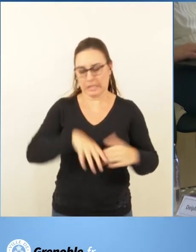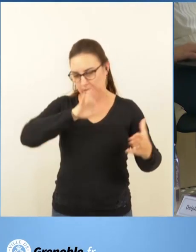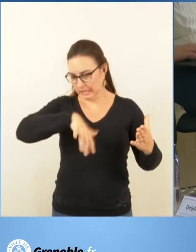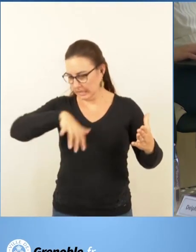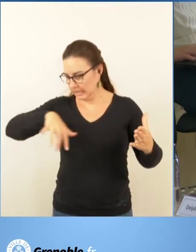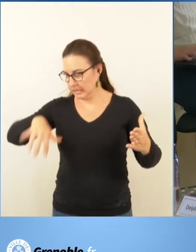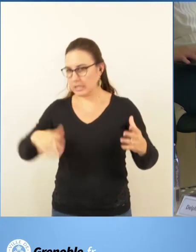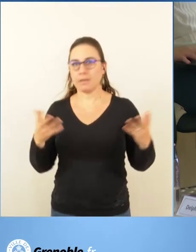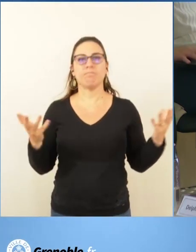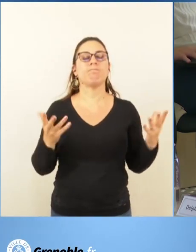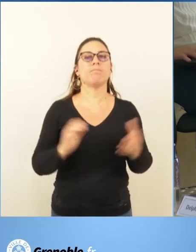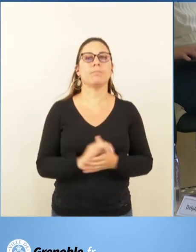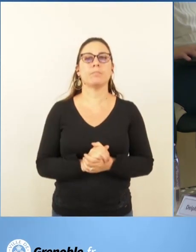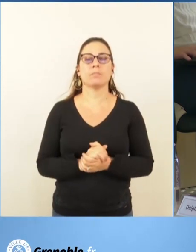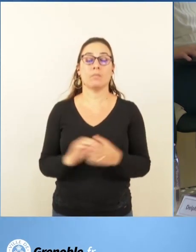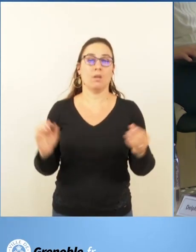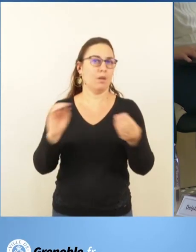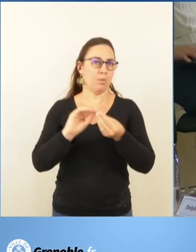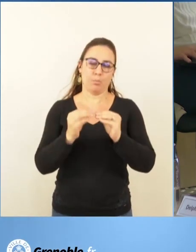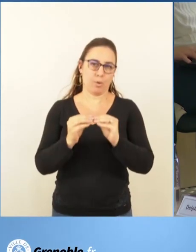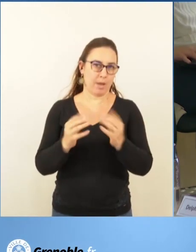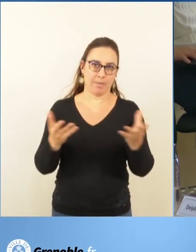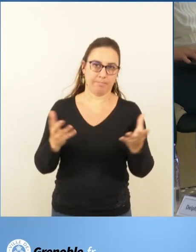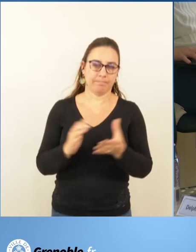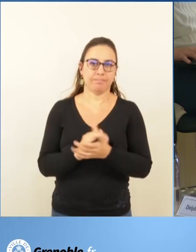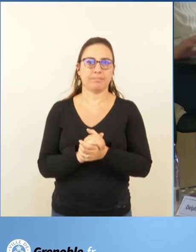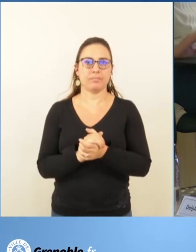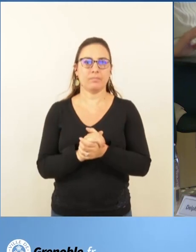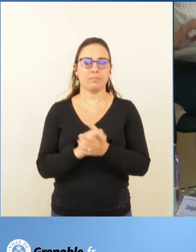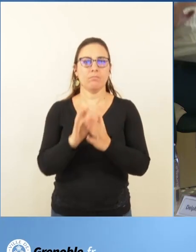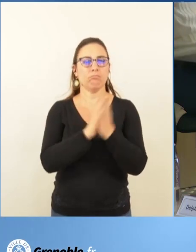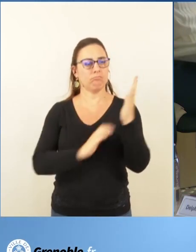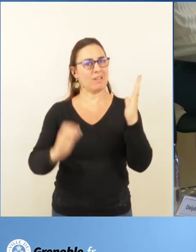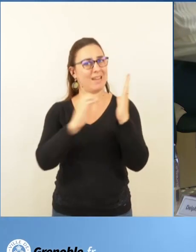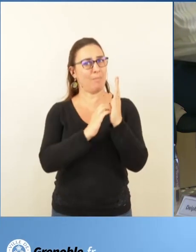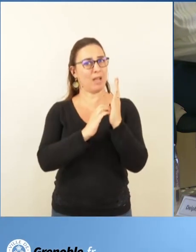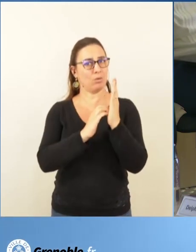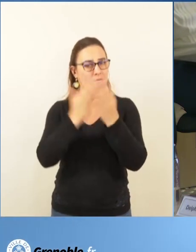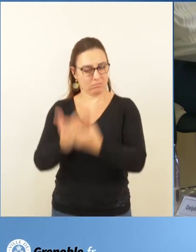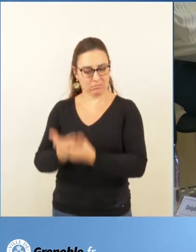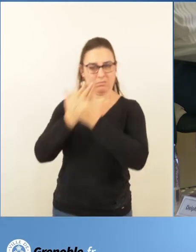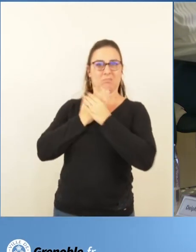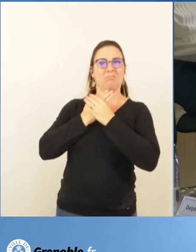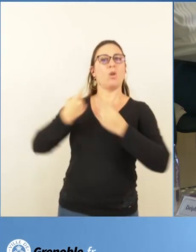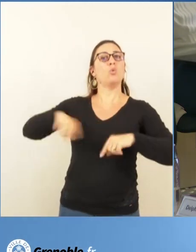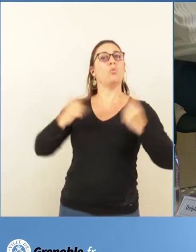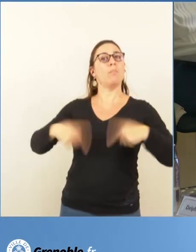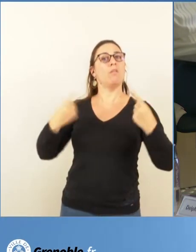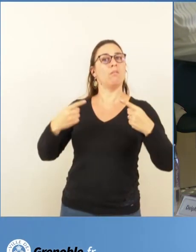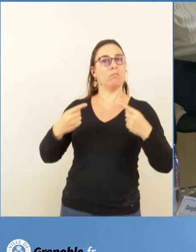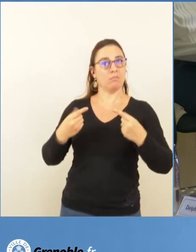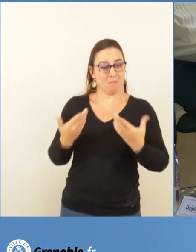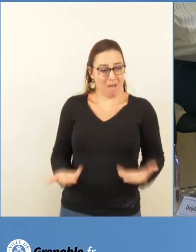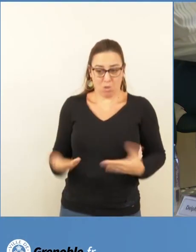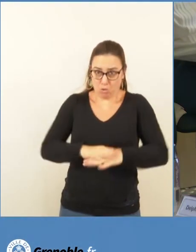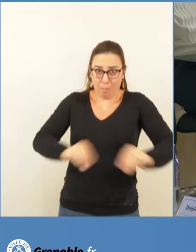a un problème parce que cette délibération nous a été donnée aux élus de l'opposition en séance qu'elle est